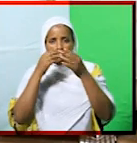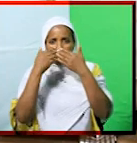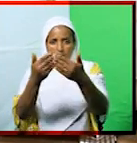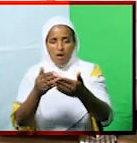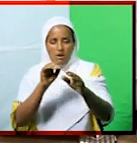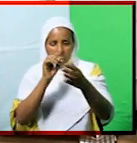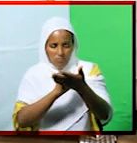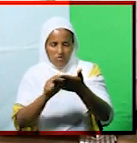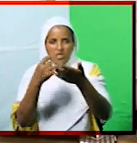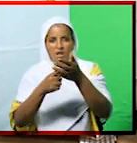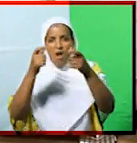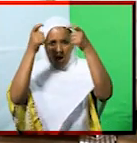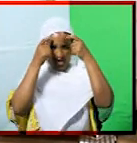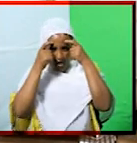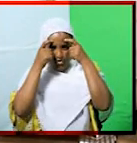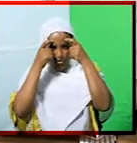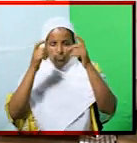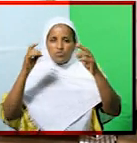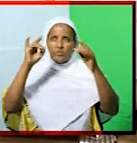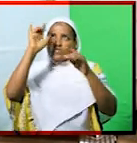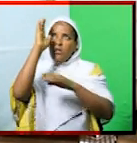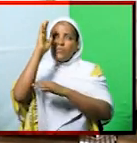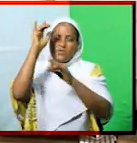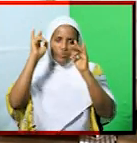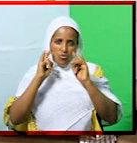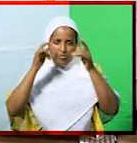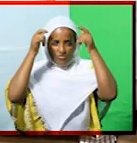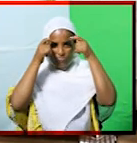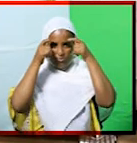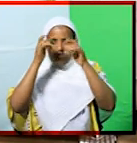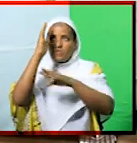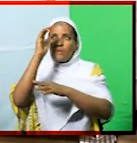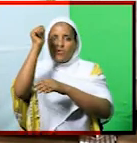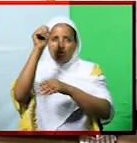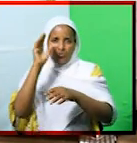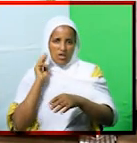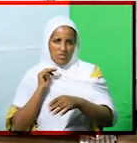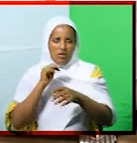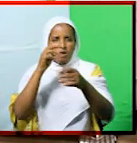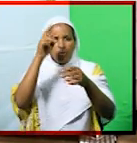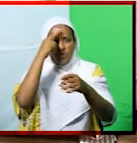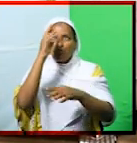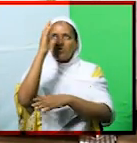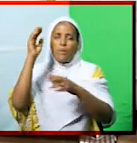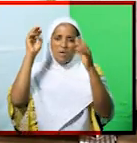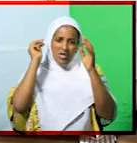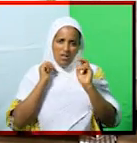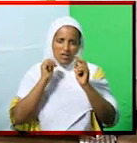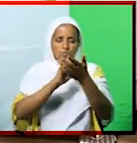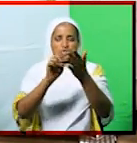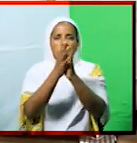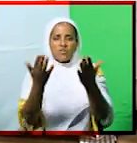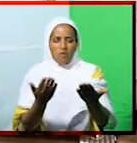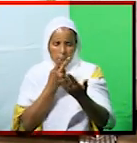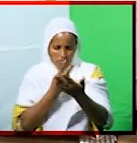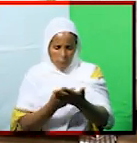የሚመሰገነው በትምህርተ ኅቡዓቱም የመላእክት አክሊላቸው ዘውዳቸው እግዚአብሔር ነው። መክብራቸው ጌጣቸው ማለት ነው። ስለዚህ ምክንያቱም እግዚአብሔር ጌጥ እንደሚባል